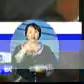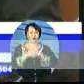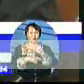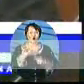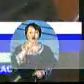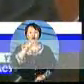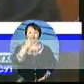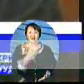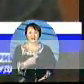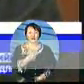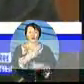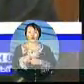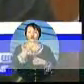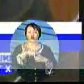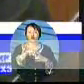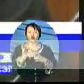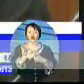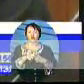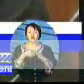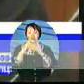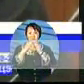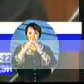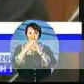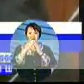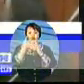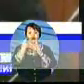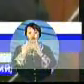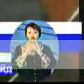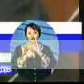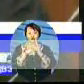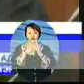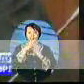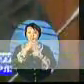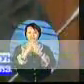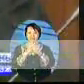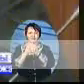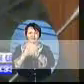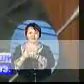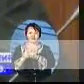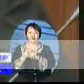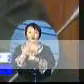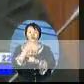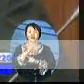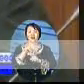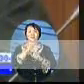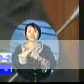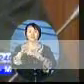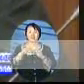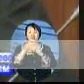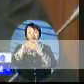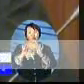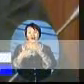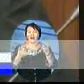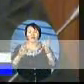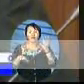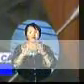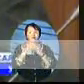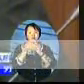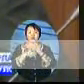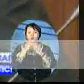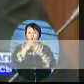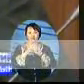чинь дотоод орчинд тамхи татхыг хориглож байгаа юм байна шүү дээ. Тэгээ тэнийг манай хуульд оруулаад ирж байгаа юм байна шүү дээ. Дотоод орчин тухай тамхи татхыг хориглосон